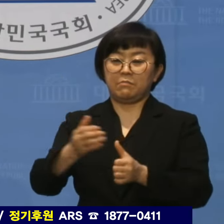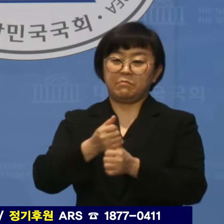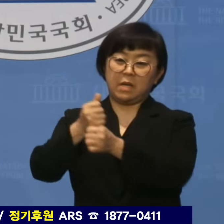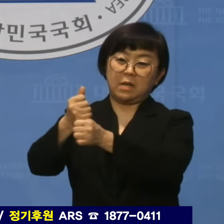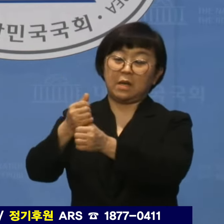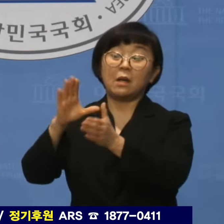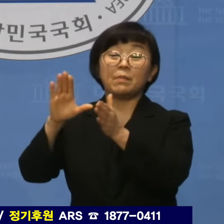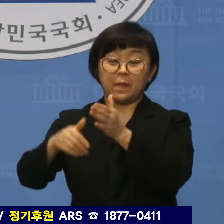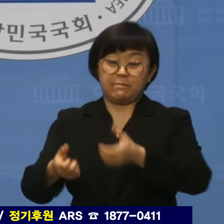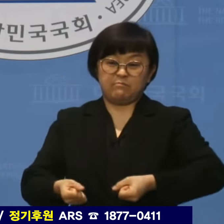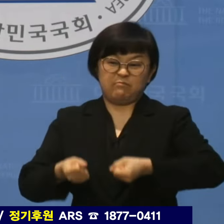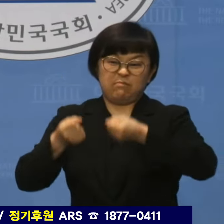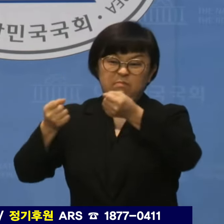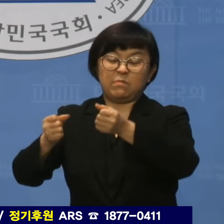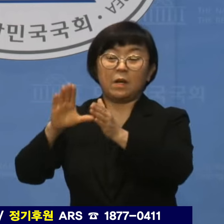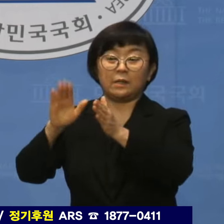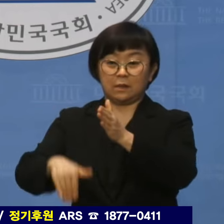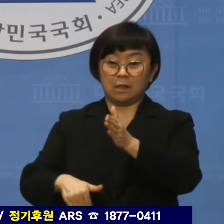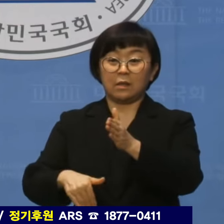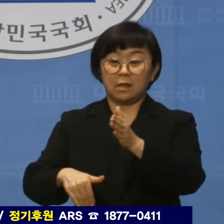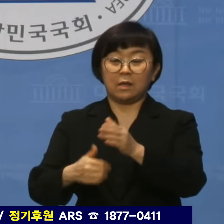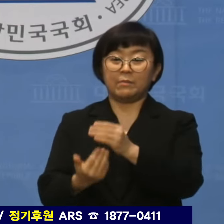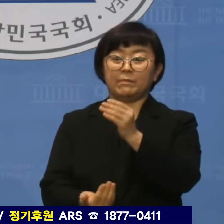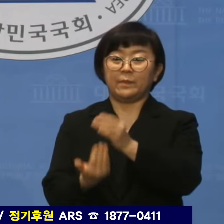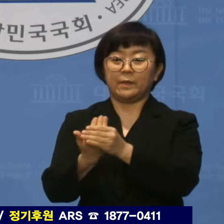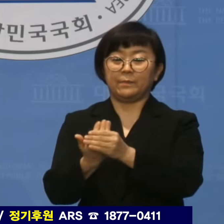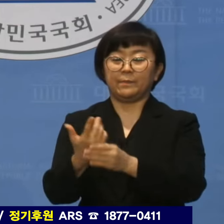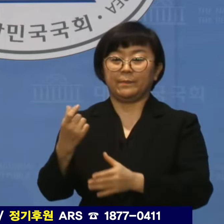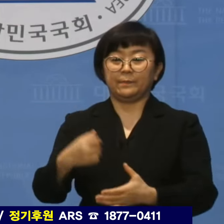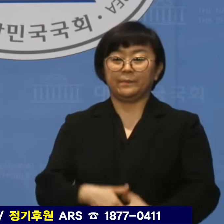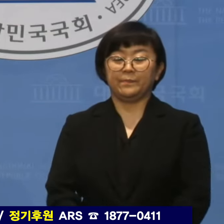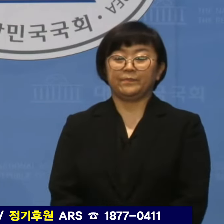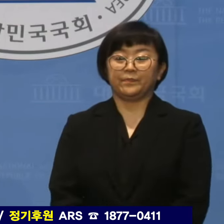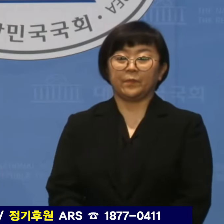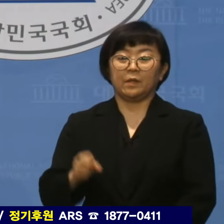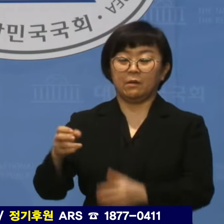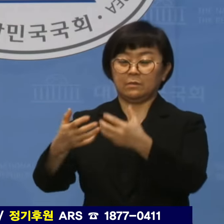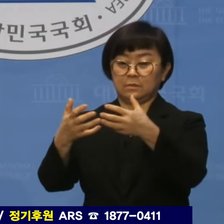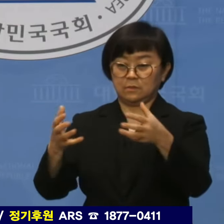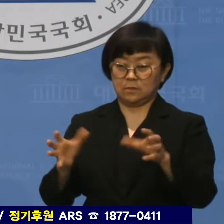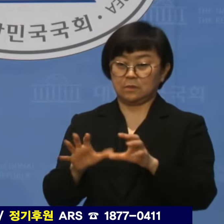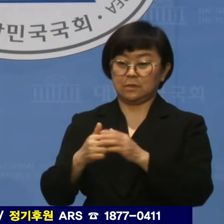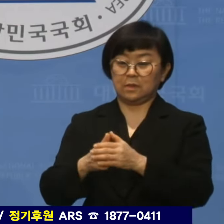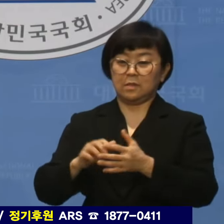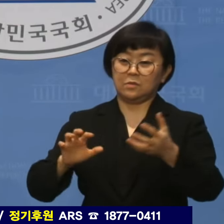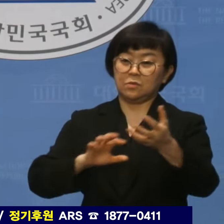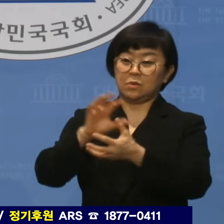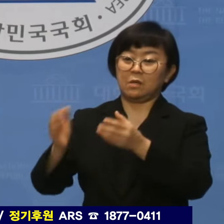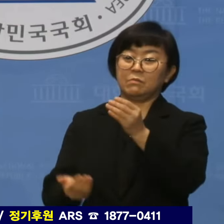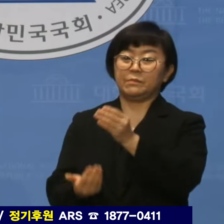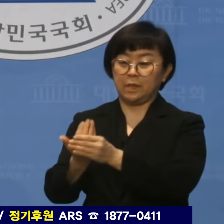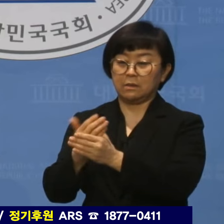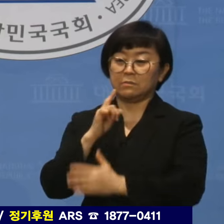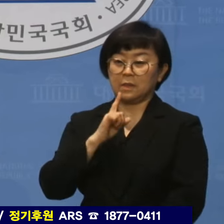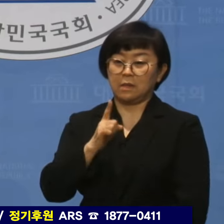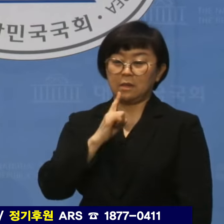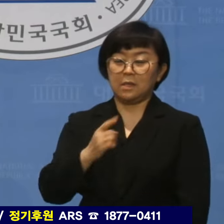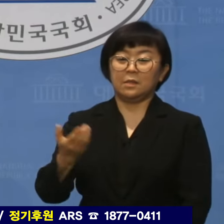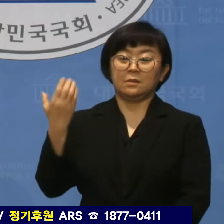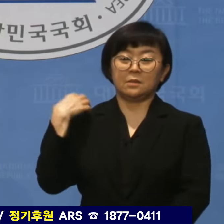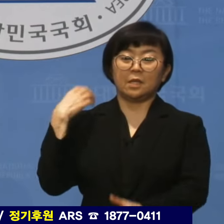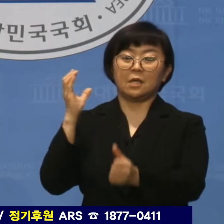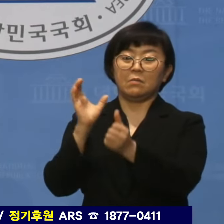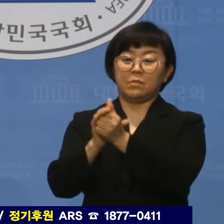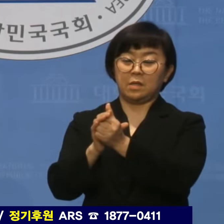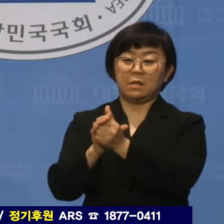사지가 들려 강제 퇴장당한 사건이 벌어졌을 때에도 여당에서는 소란을 일으켰다는 둥